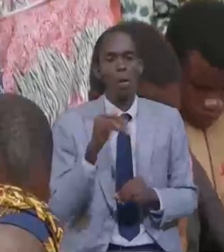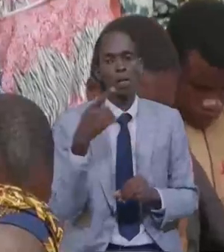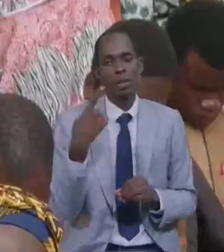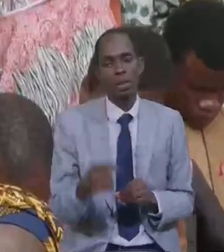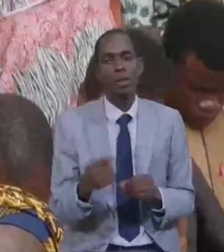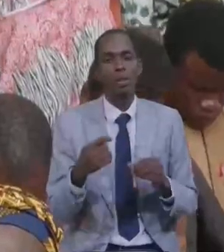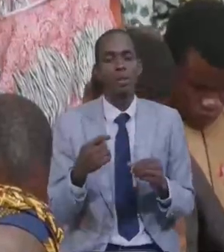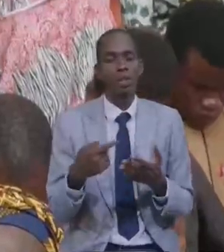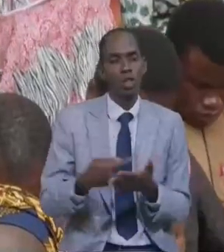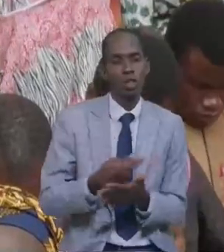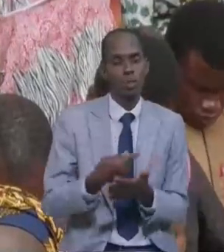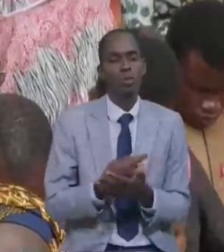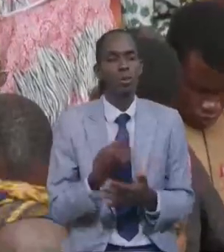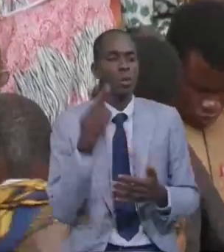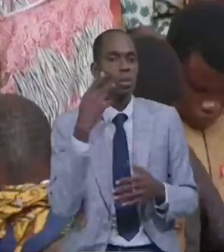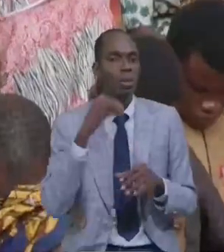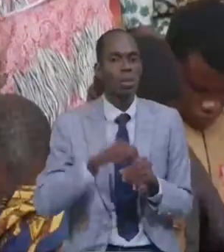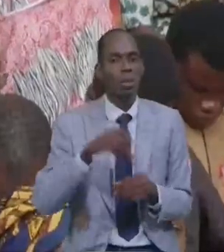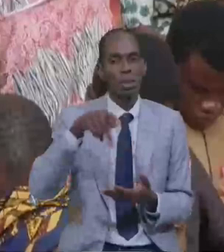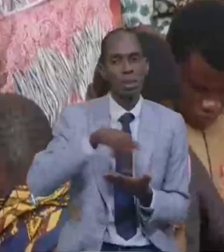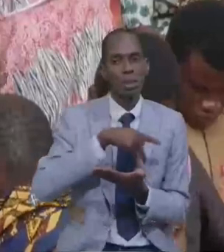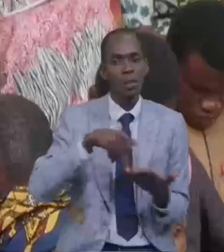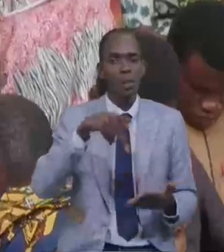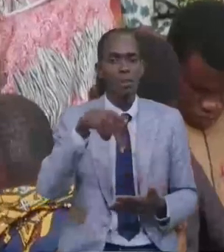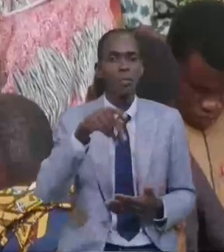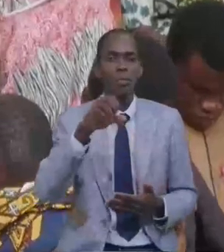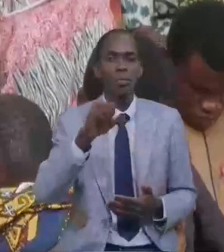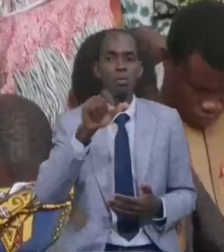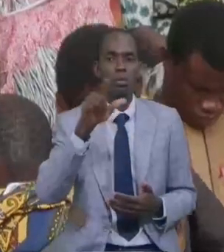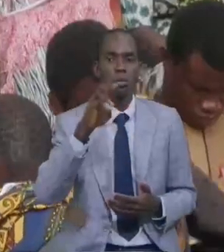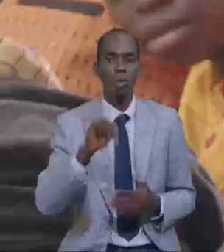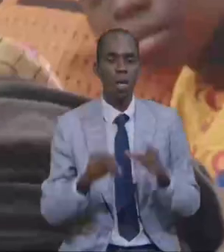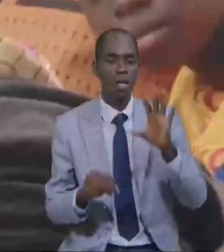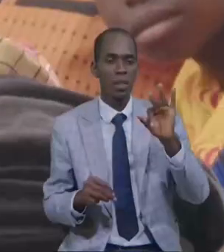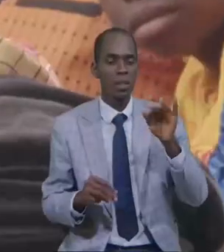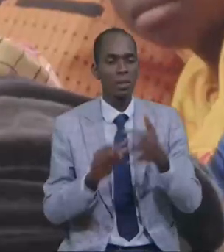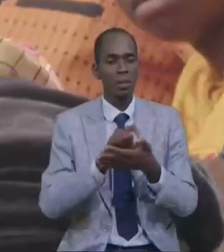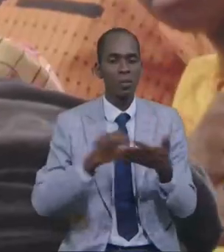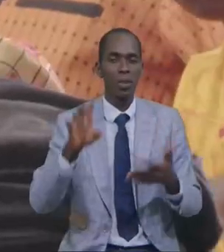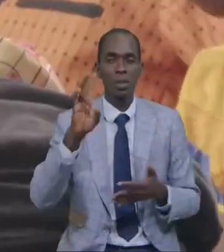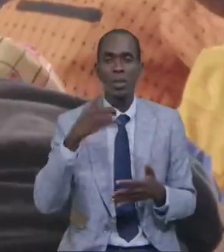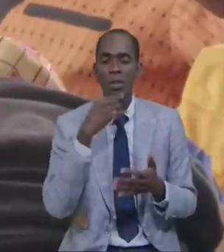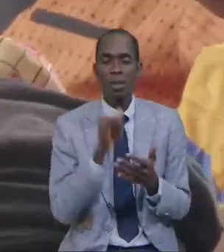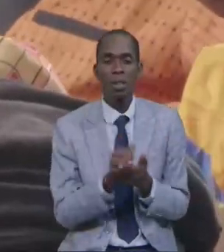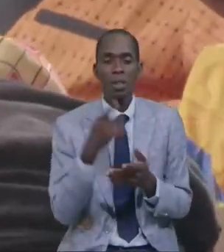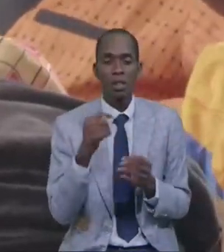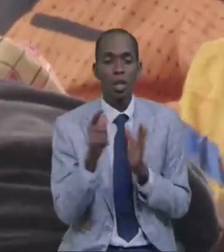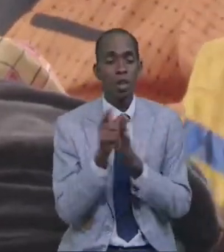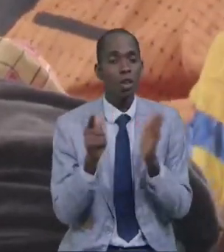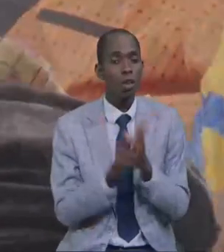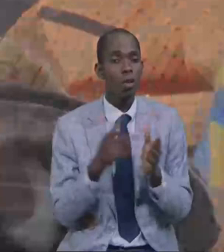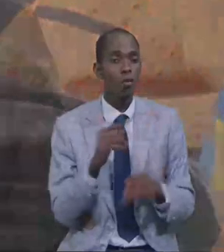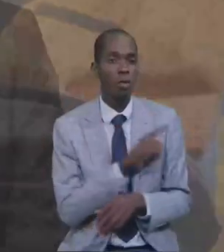La loi du Seigneur qui convertit l'âme. Et le témoignage